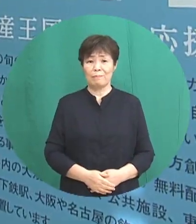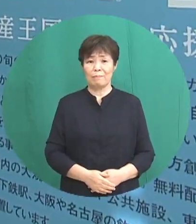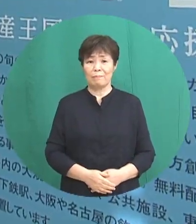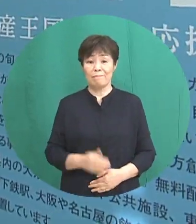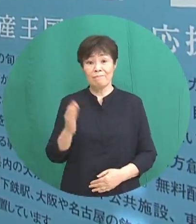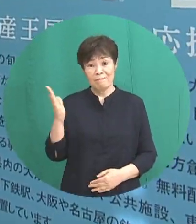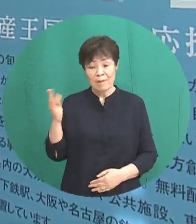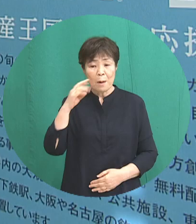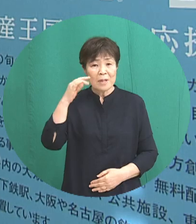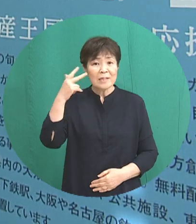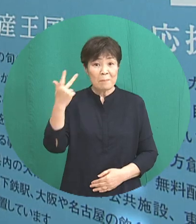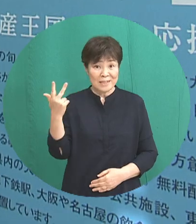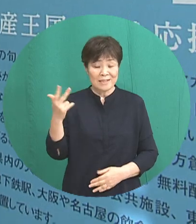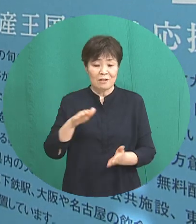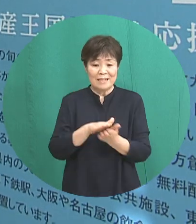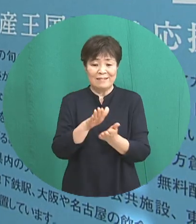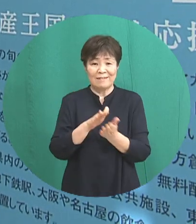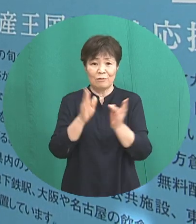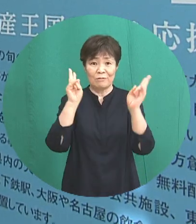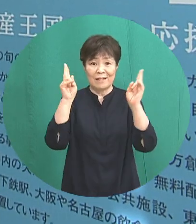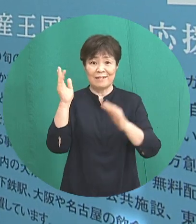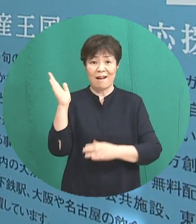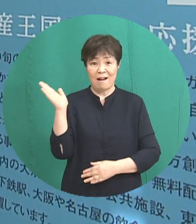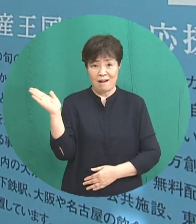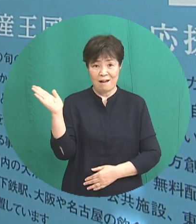こちらは松山市の印刷会社。